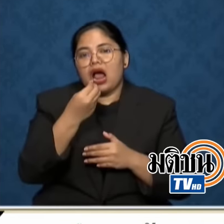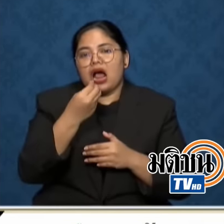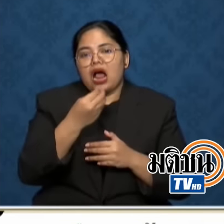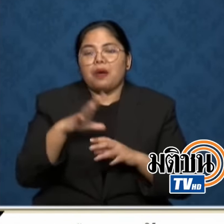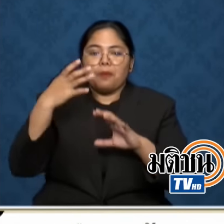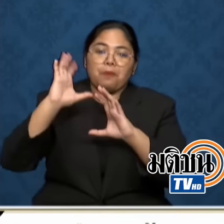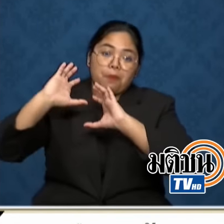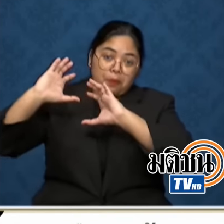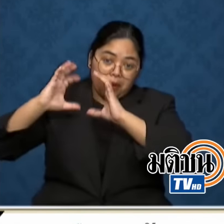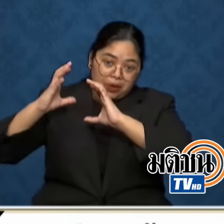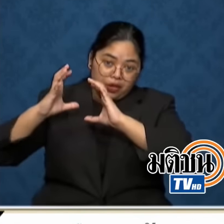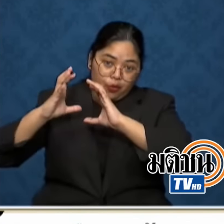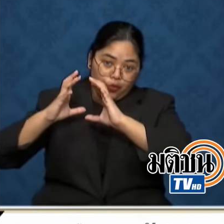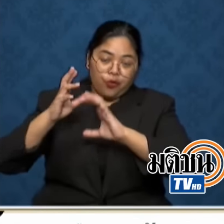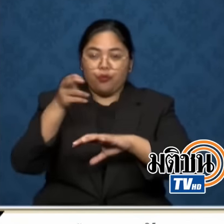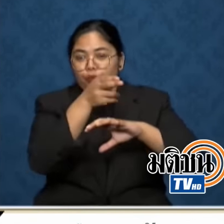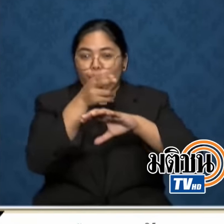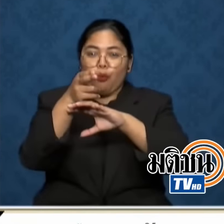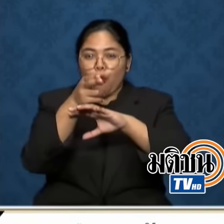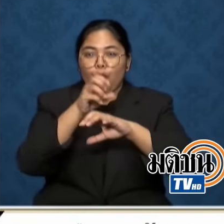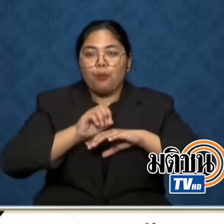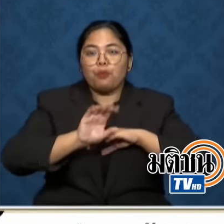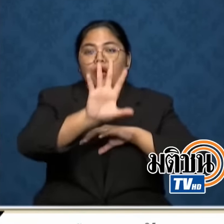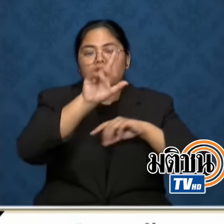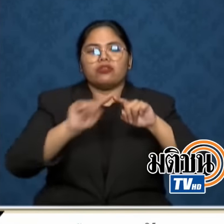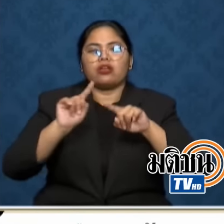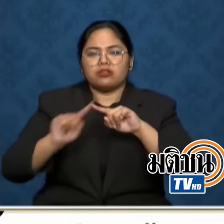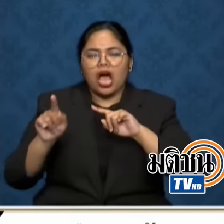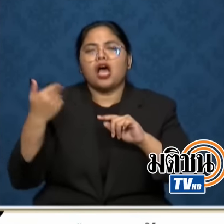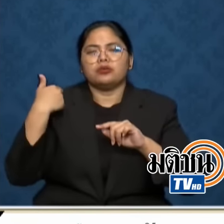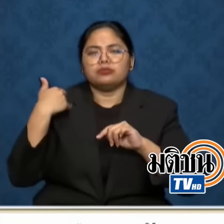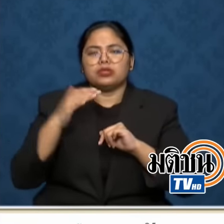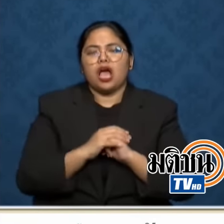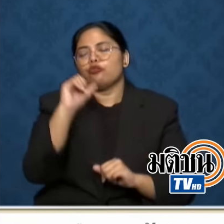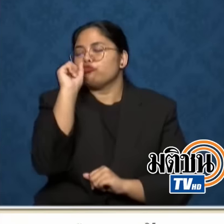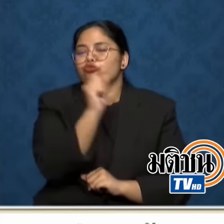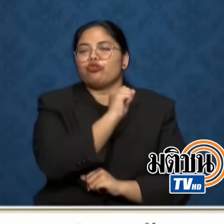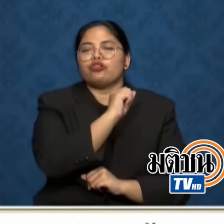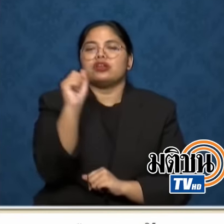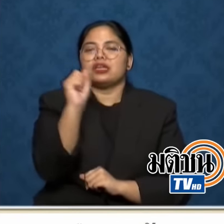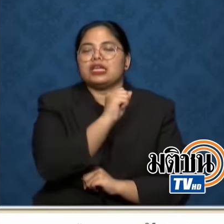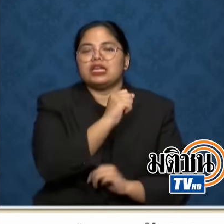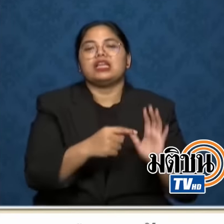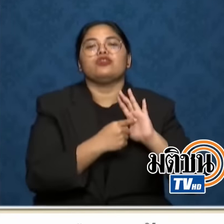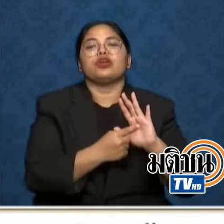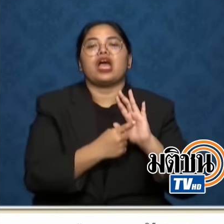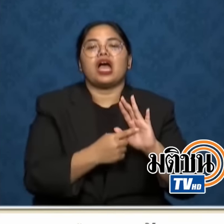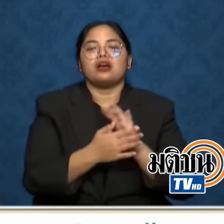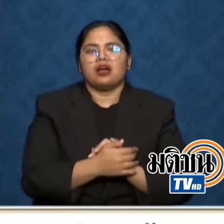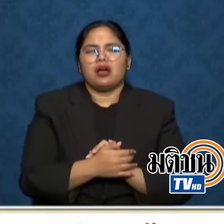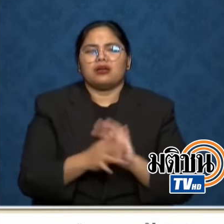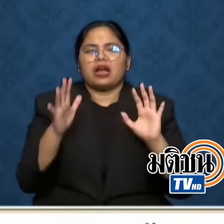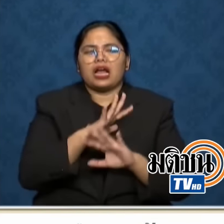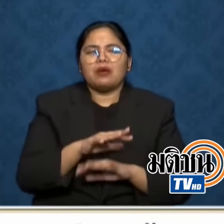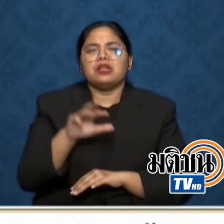พยนตร์ครับเพราะเป็นสื่อสารที่ง่ายแล้วก็ cross the border ดนตรีเป็นต้นนะครับเพื่อให้เกิดซอฟต์พาวเ